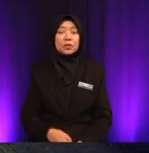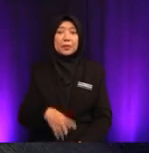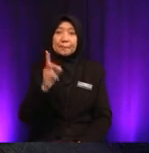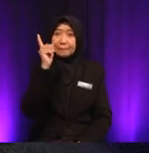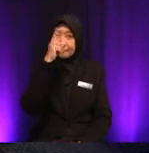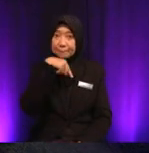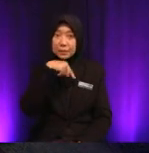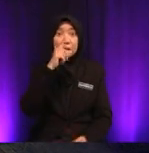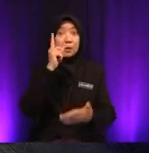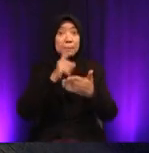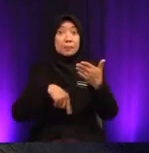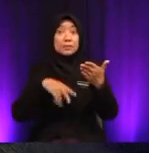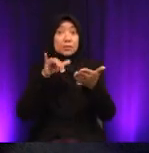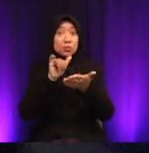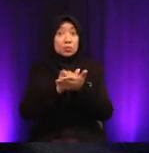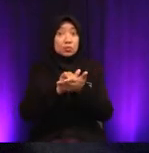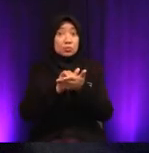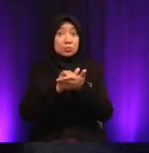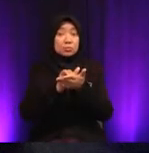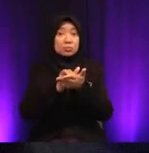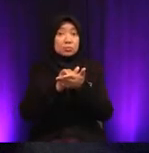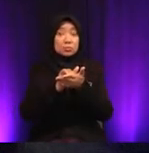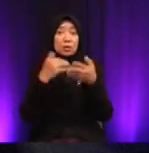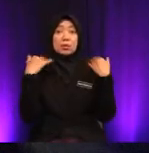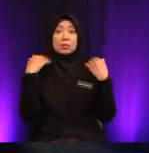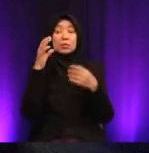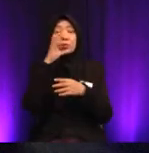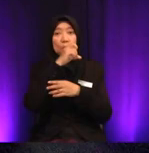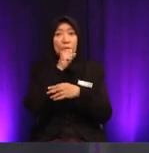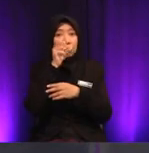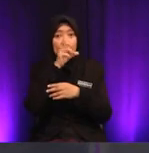Wow apa ini kita ada jus apa nih kita ada orange